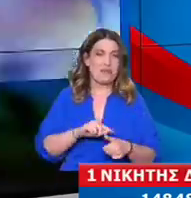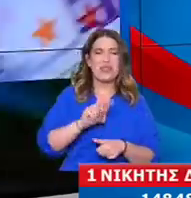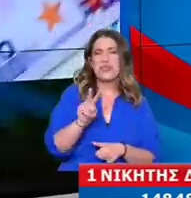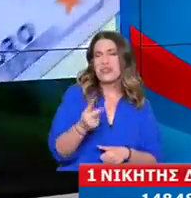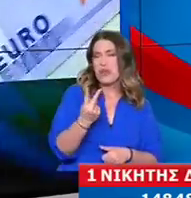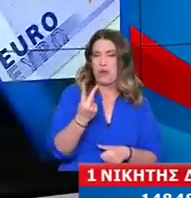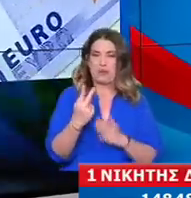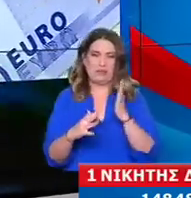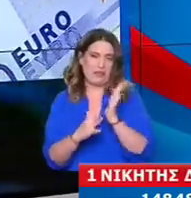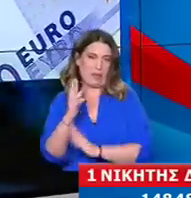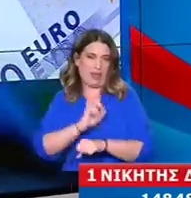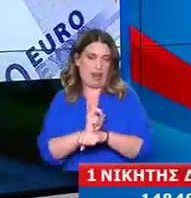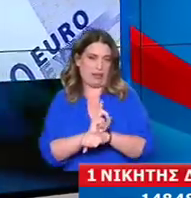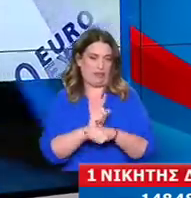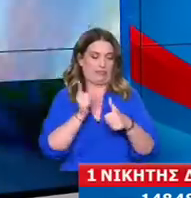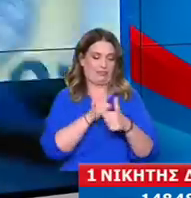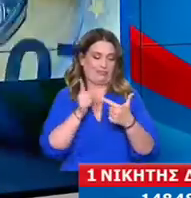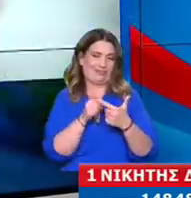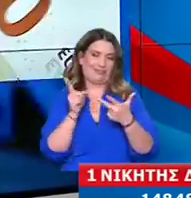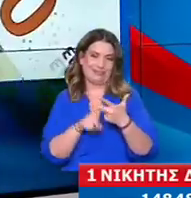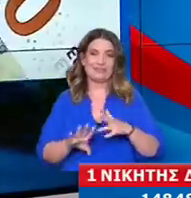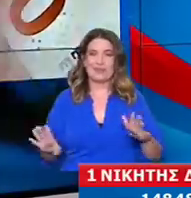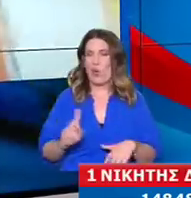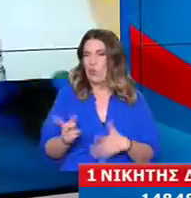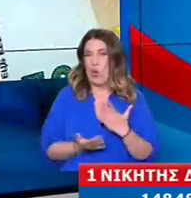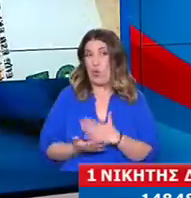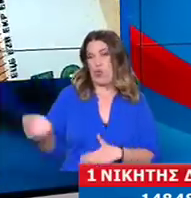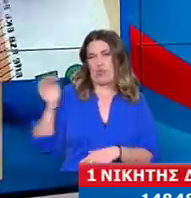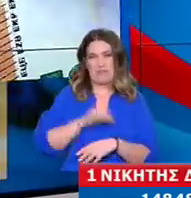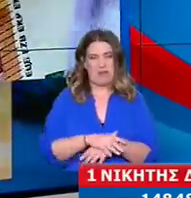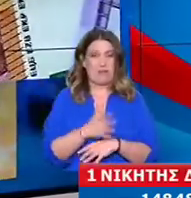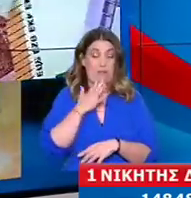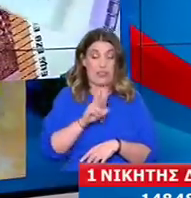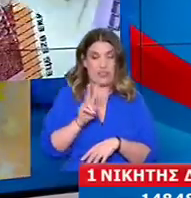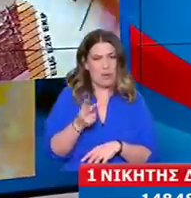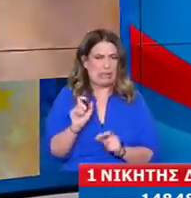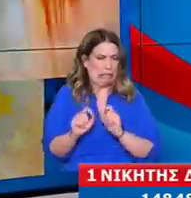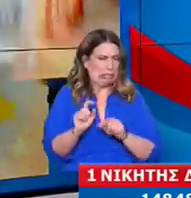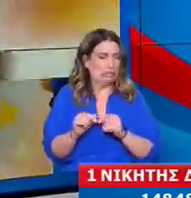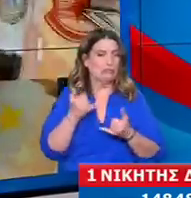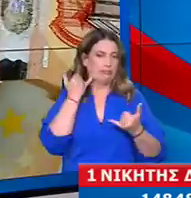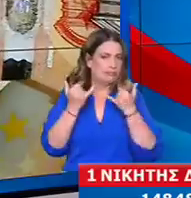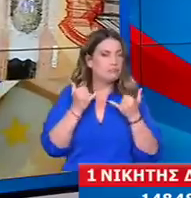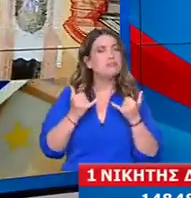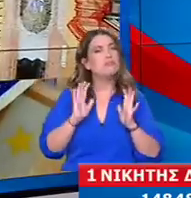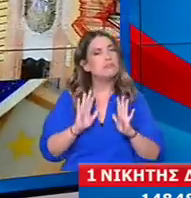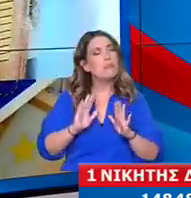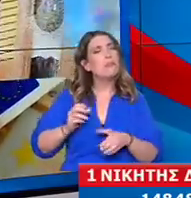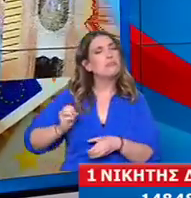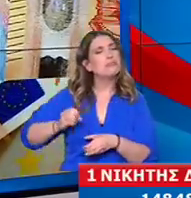τη διάρκεια της εκπομπής. Και το κάνουμε αυτό για να μειώσουμε τις συμμετοχές, ώστε να έχετε περισσότερες πιθανότητες να